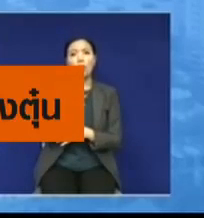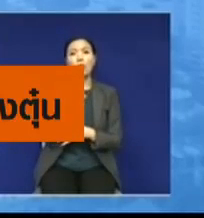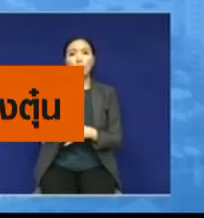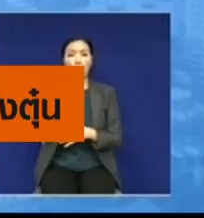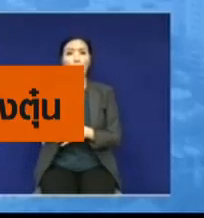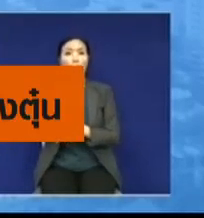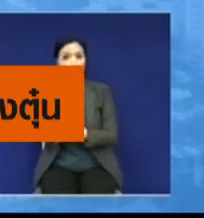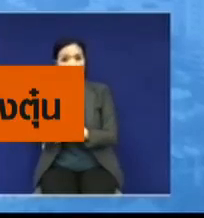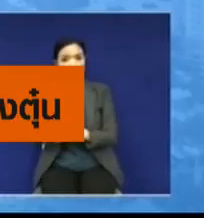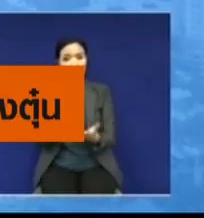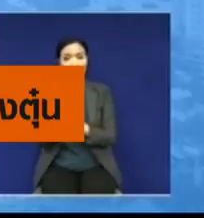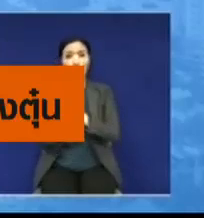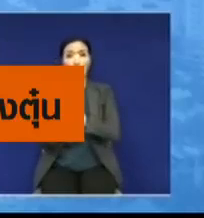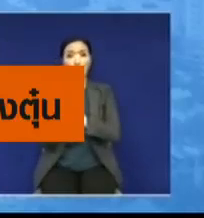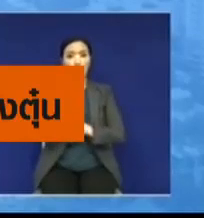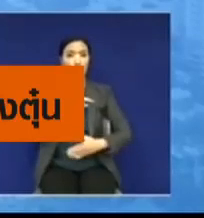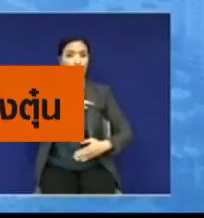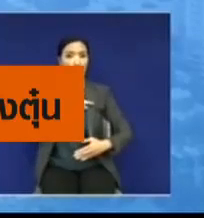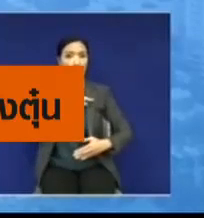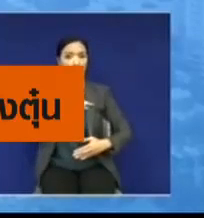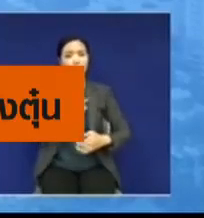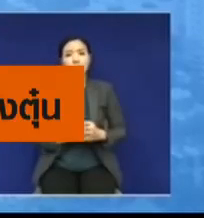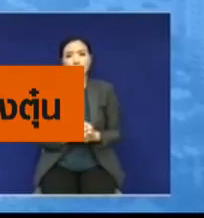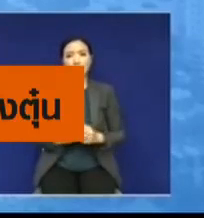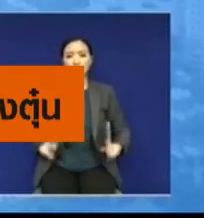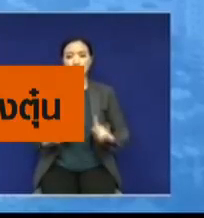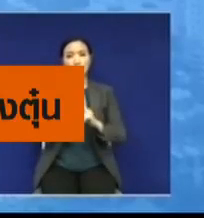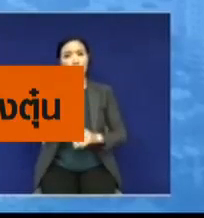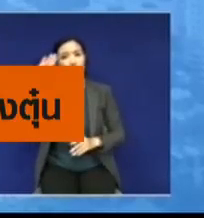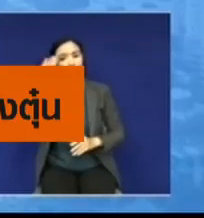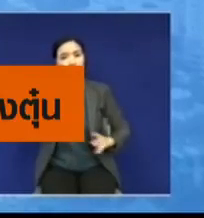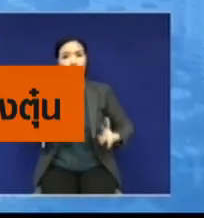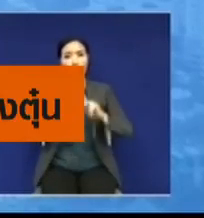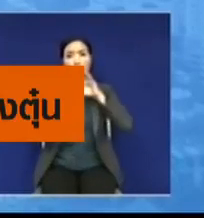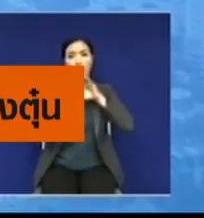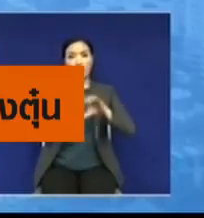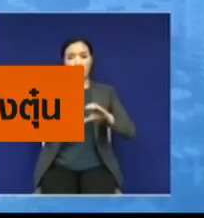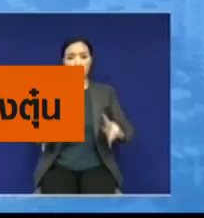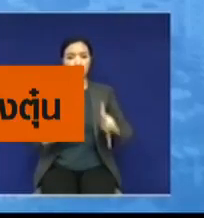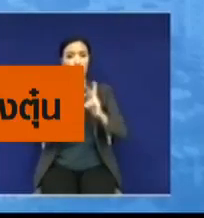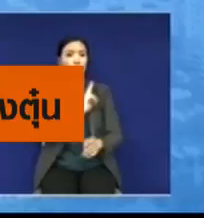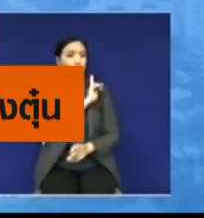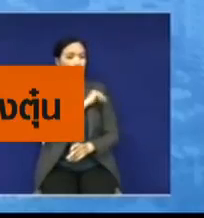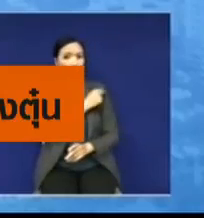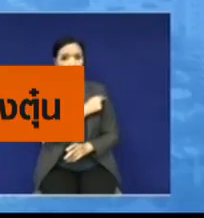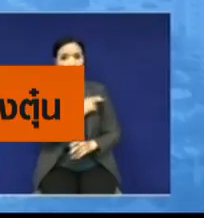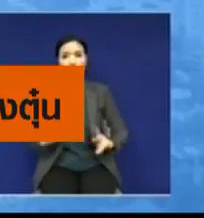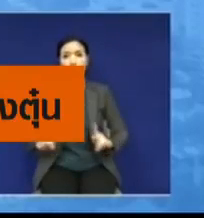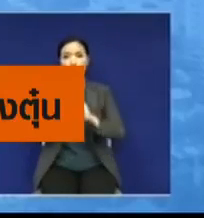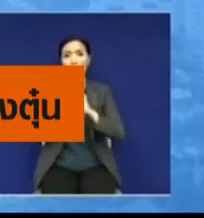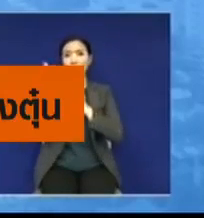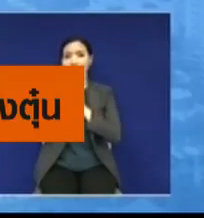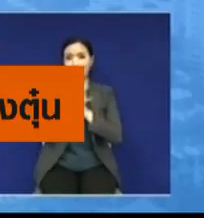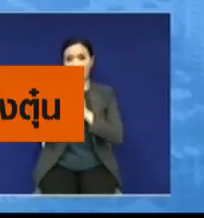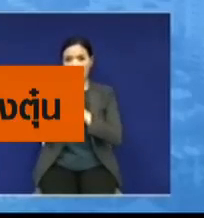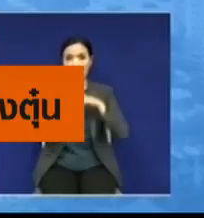ความมั่นคงซึ่งเป็นผู้ที่รับผิดชอบด้านนี้ทั้งในส่วนของกลาโหมมหาดไทยและกระทรวงสาธารณสุขรวมถึงกระทรวงการต่างประเทศ